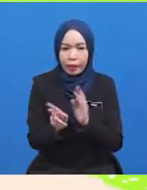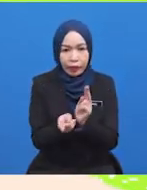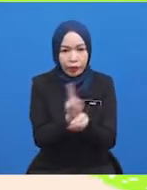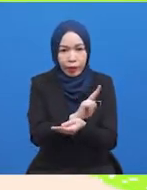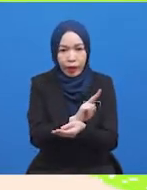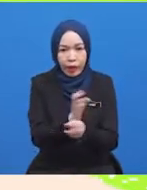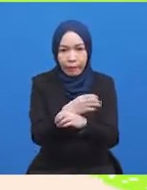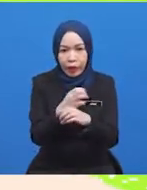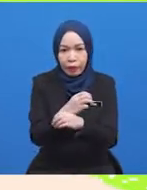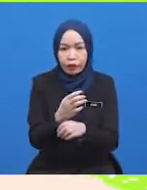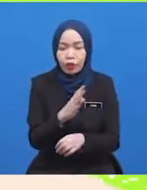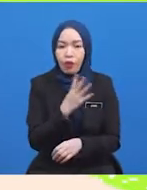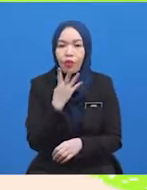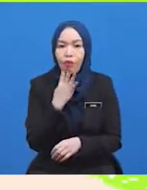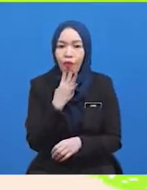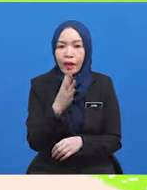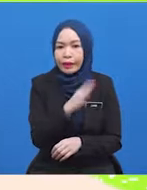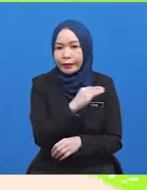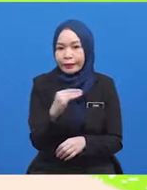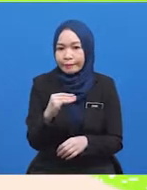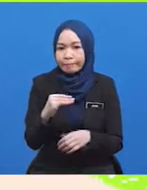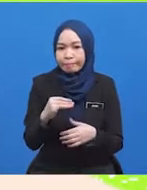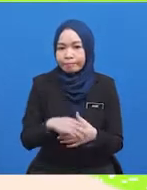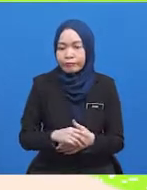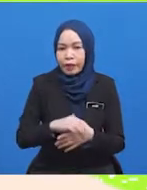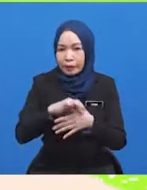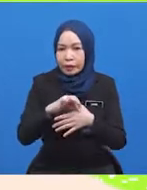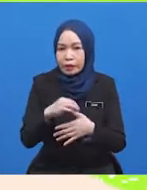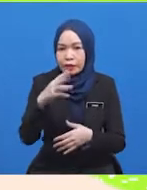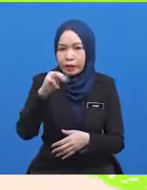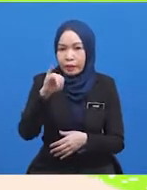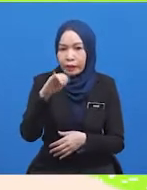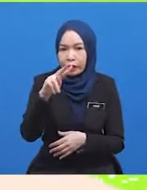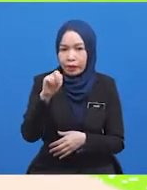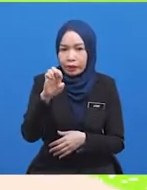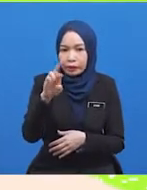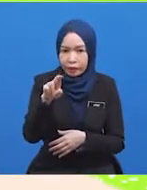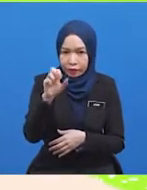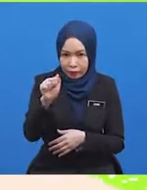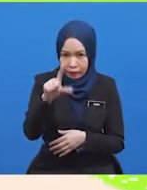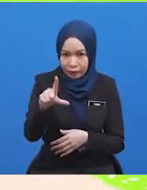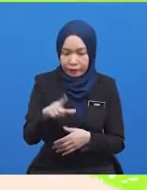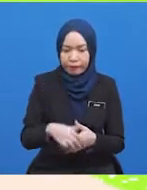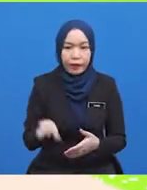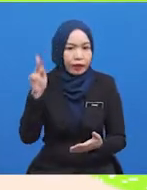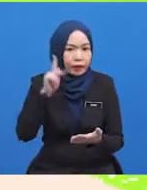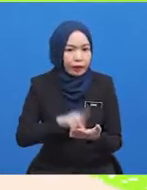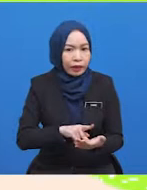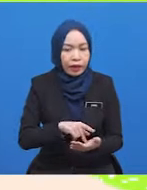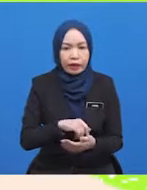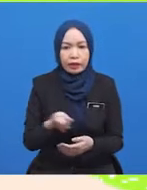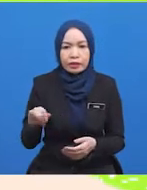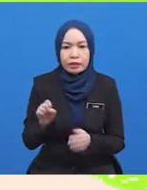warna. Metamorfosis yang berlaku secara besar-besaran dikenali sebagai metamorfosis